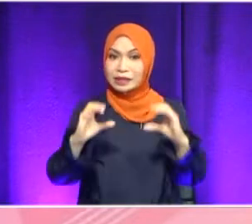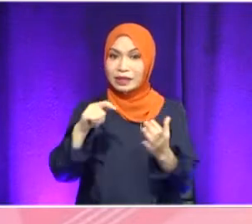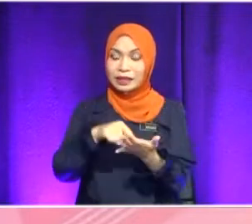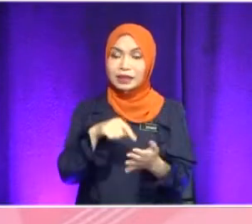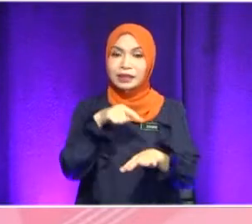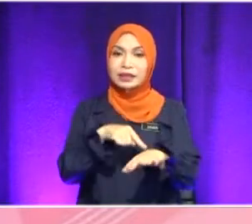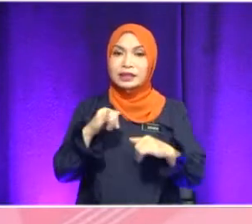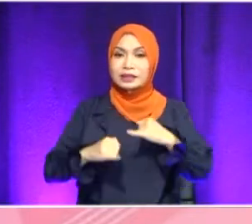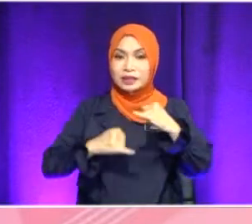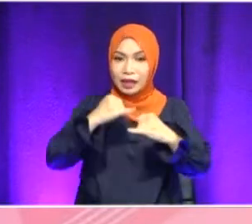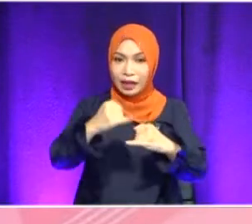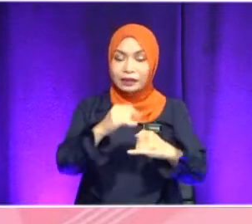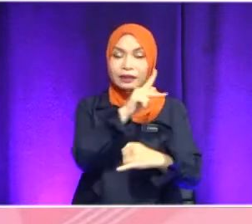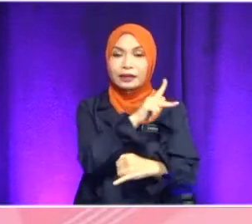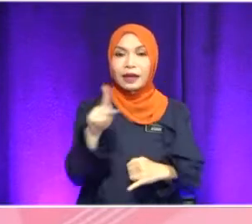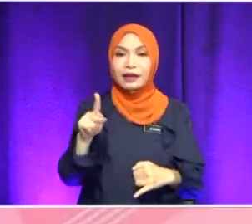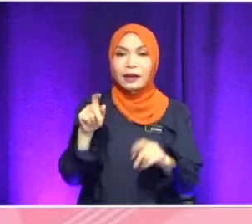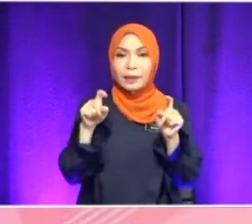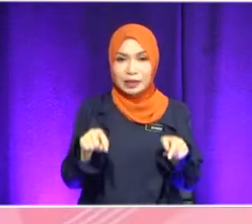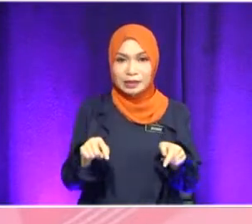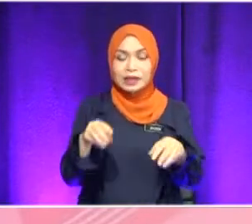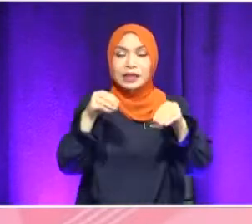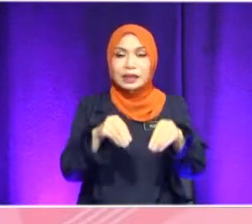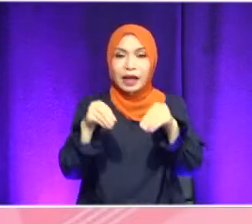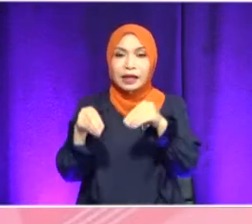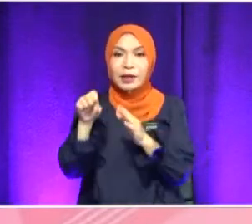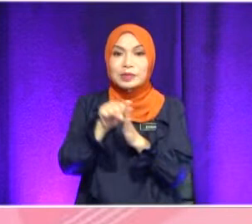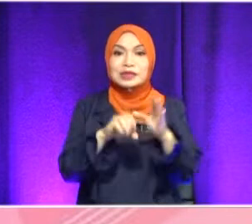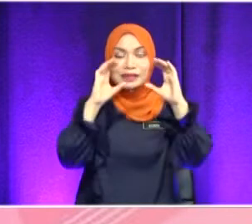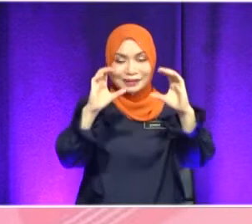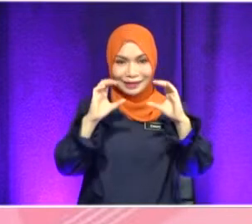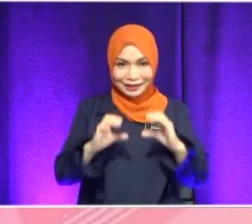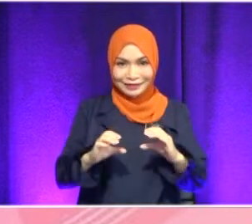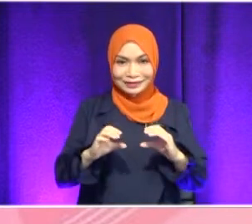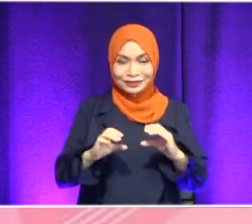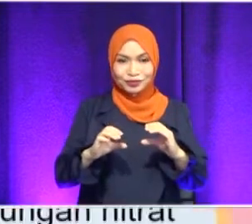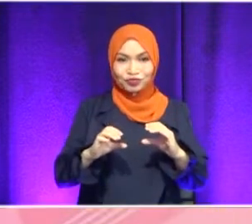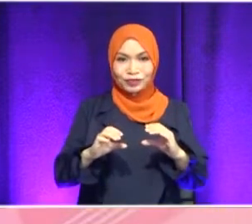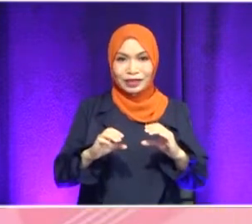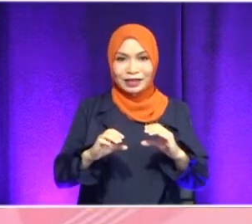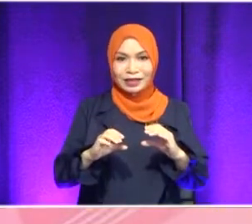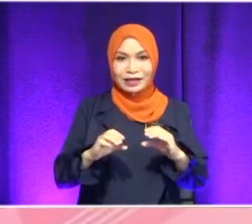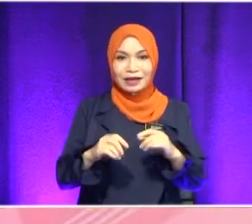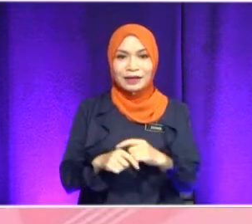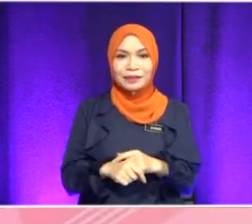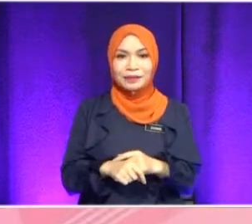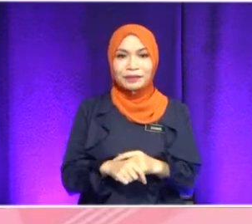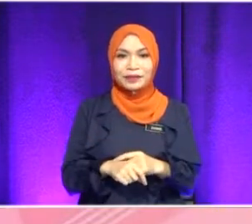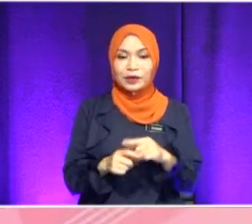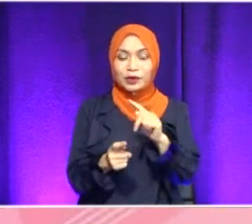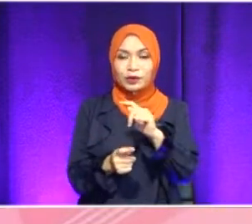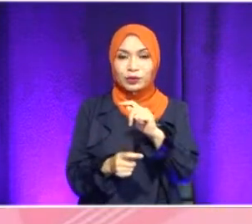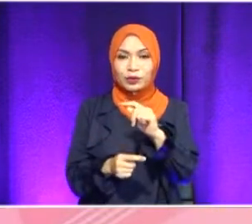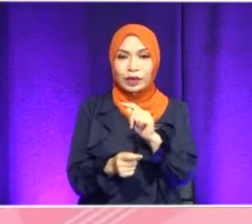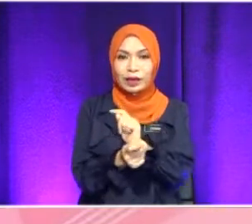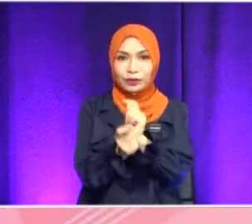berlainan tanaman secara pecara bergilir Oke berturut-turut diatas tanah yang sama sepanjang masa oke